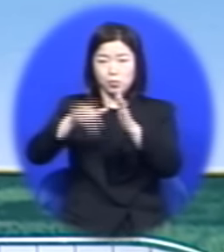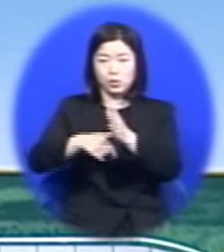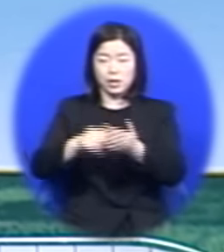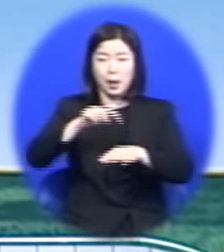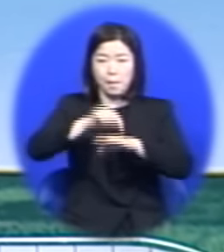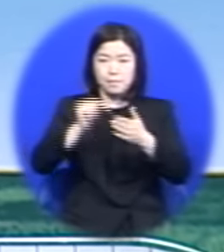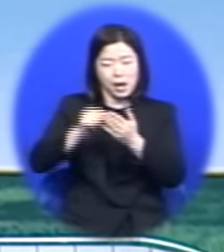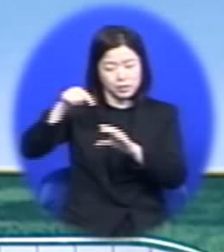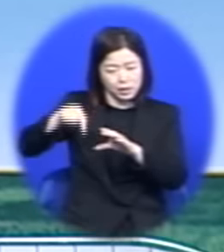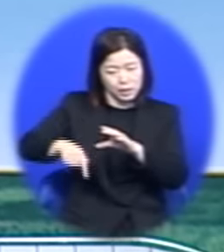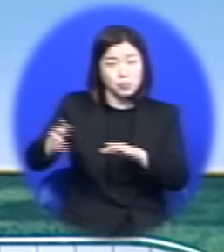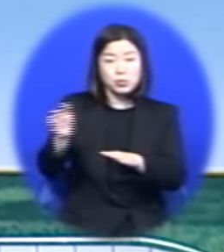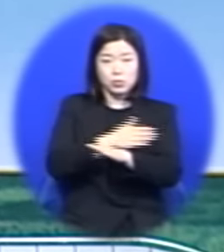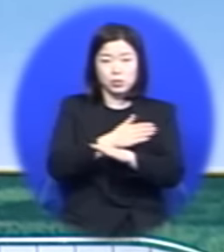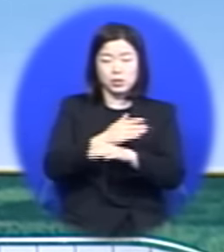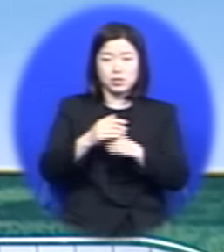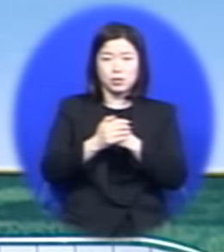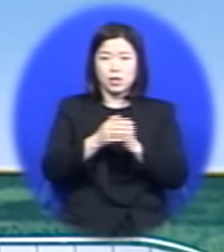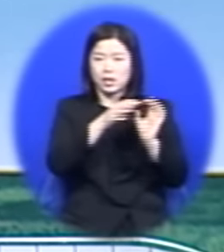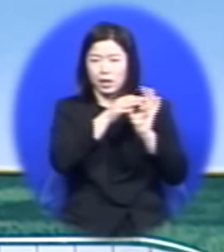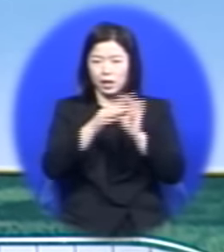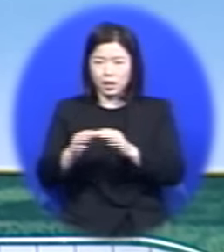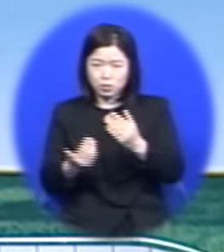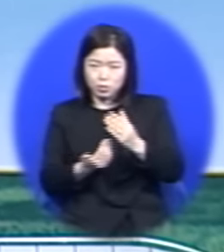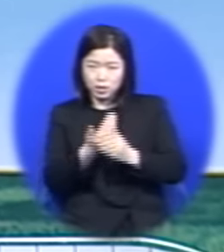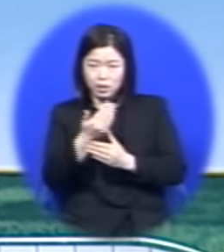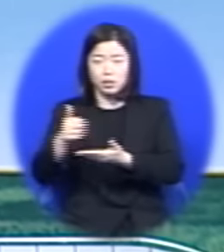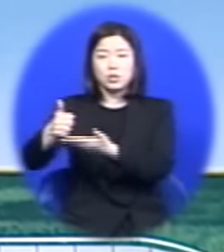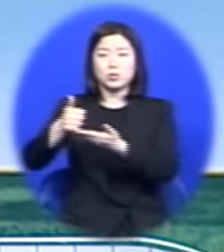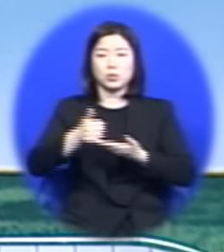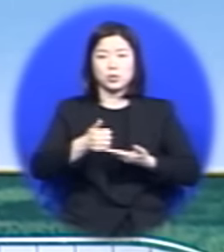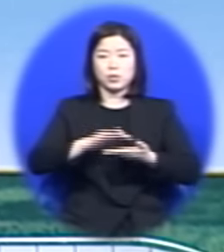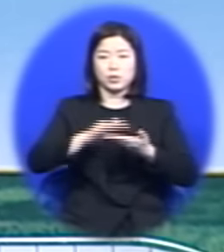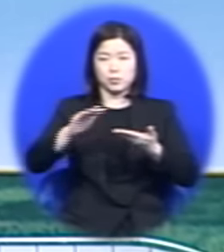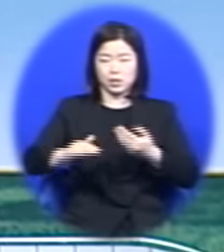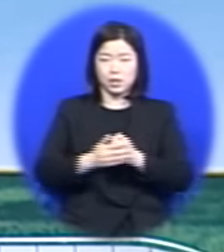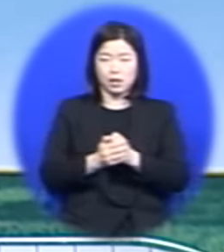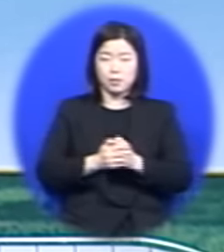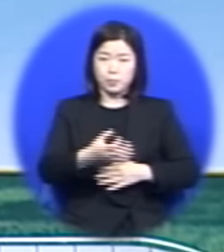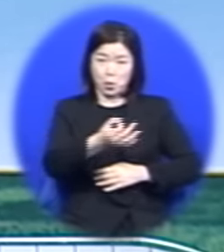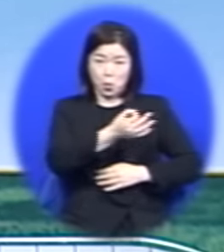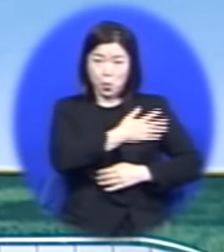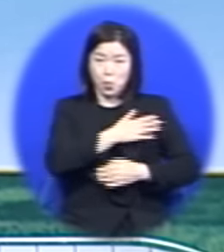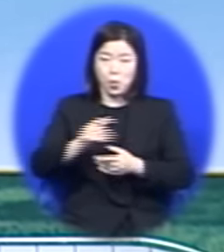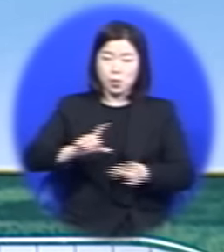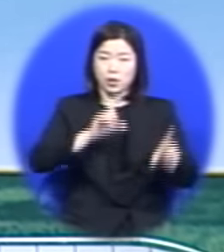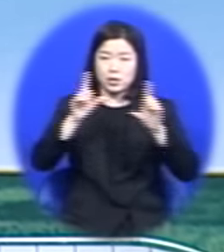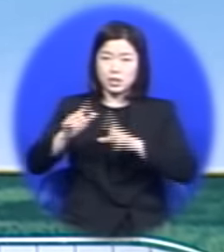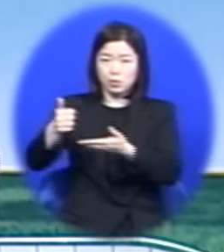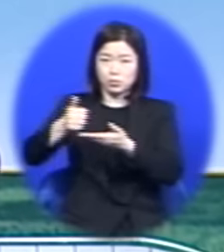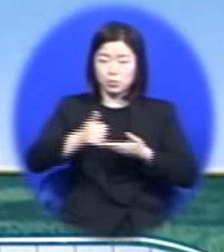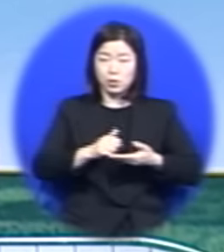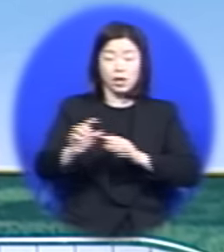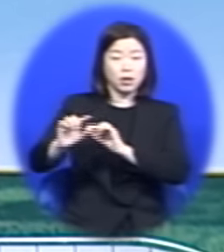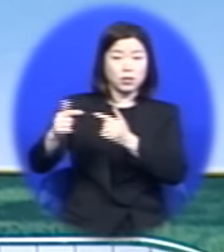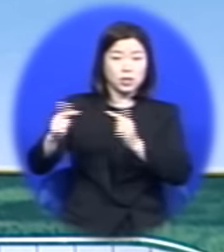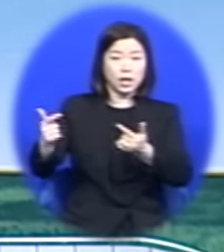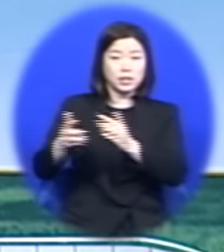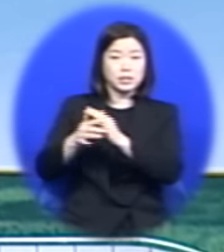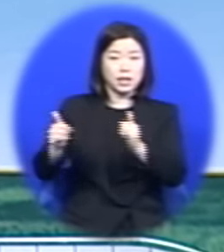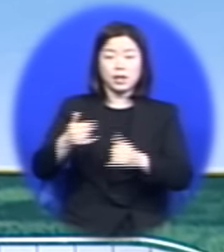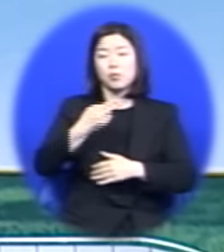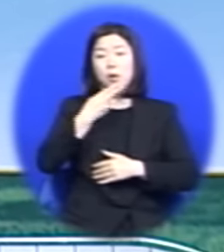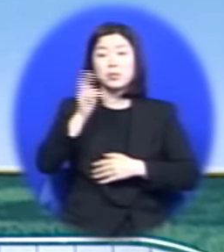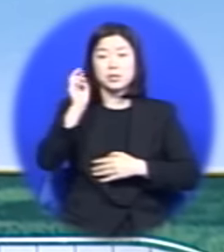마음 깊은 곳에서 계속하여 일어나는 초청입니다. 부유한 삶으로의 초대를 거절하는 사람은 없을